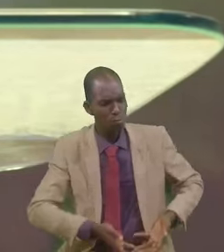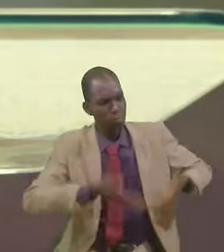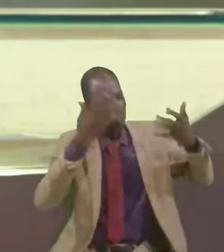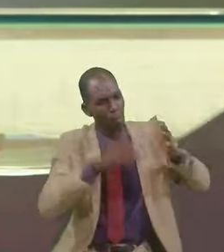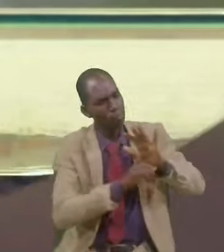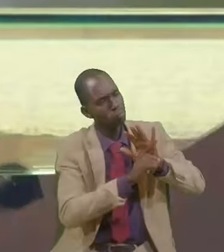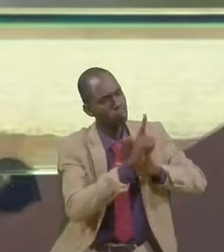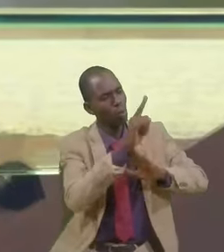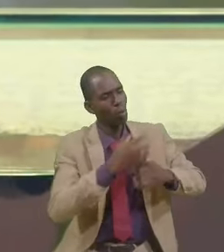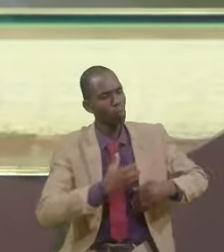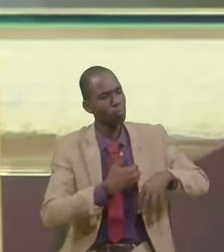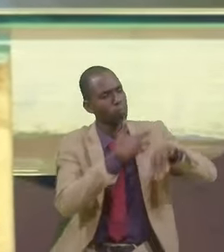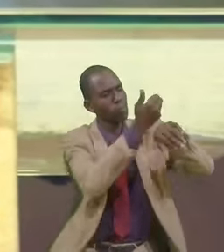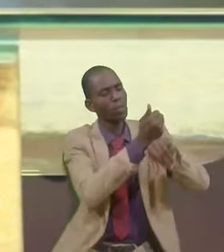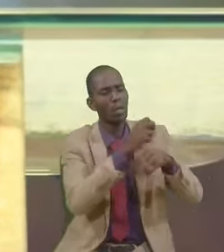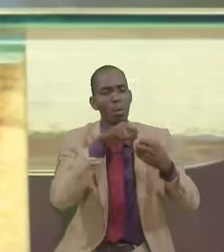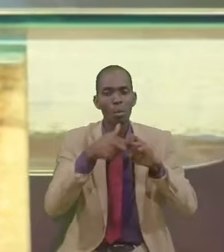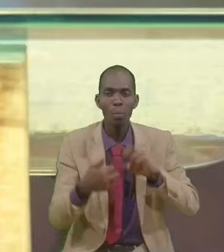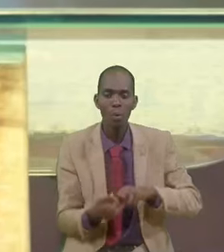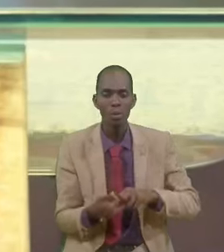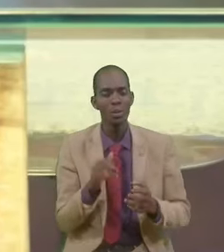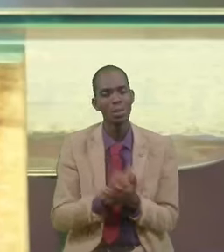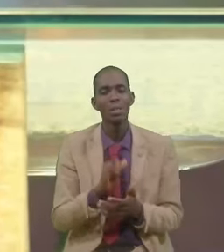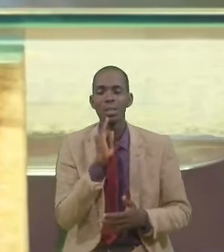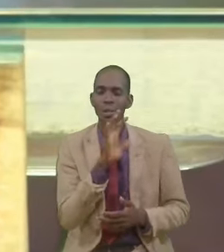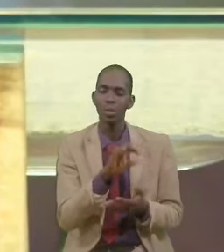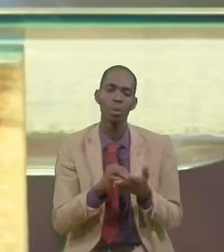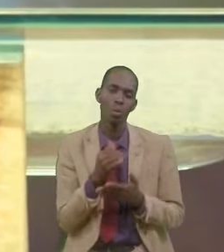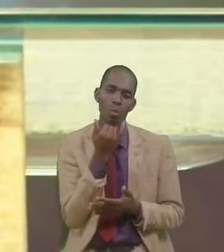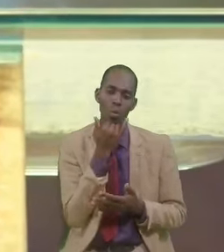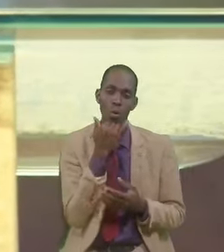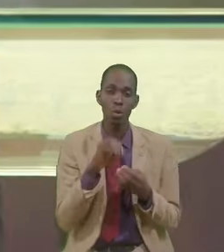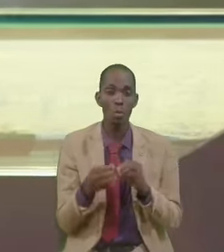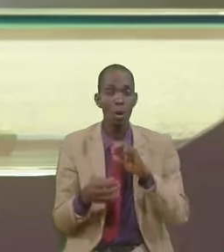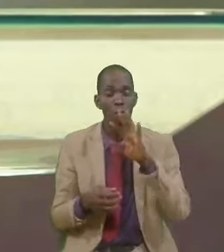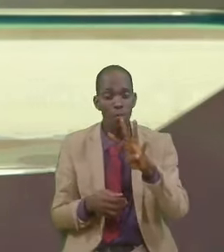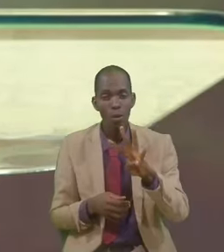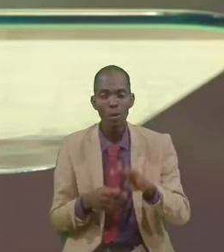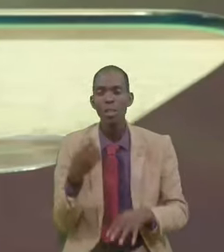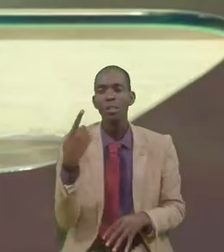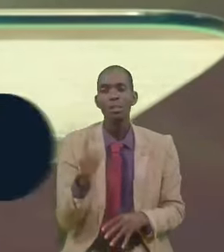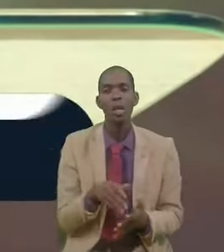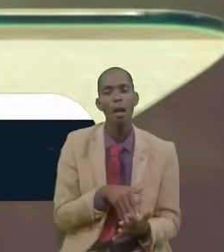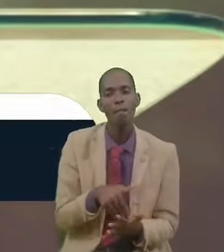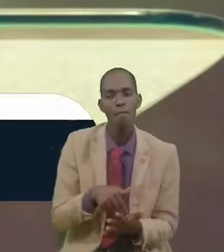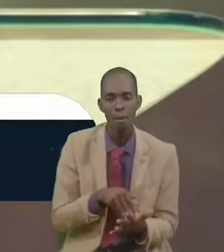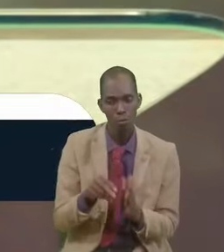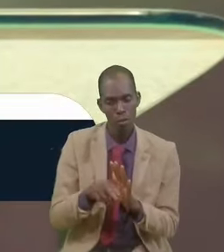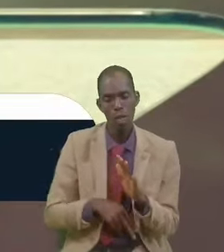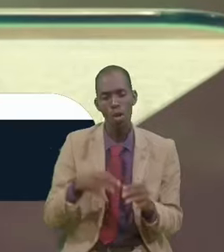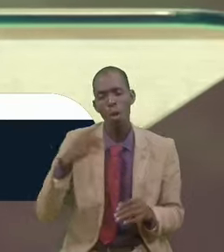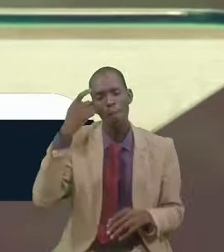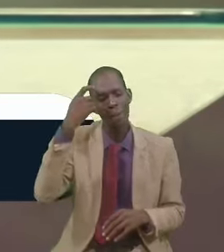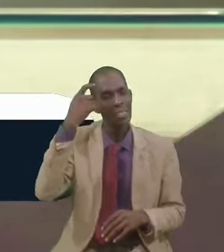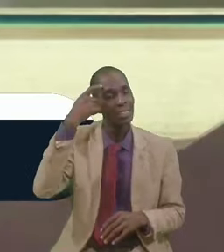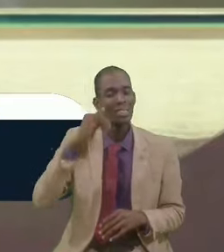la montagne. Ils se focalisaient, se concentraient sur la montagne. 4. La faiblesse d'esprit.